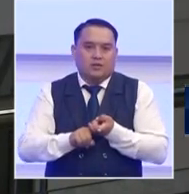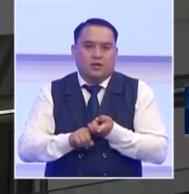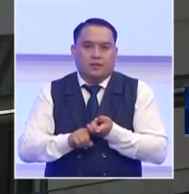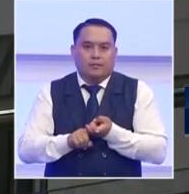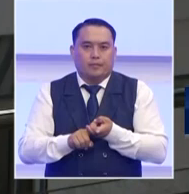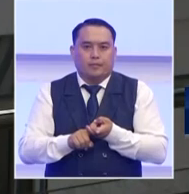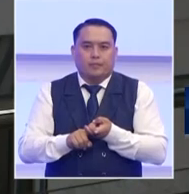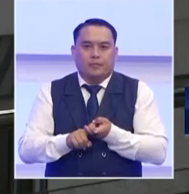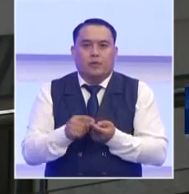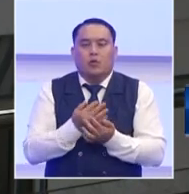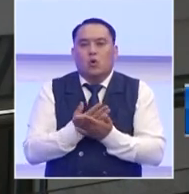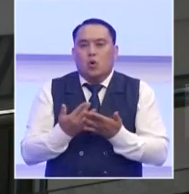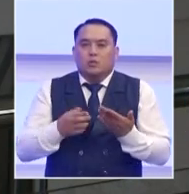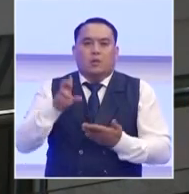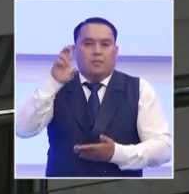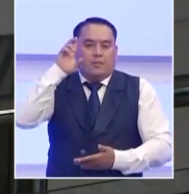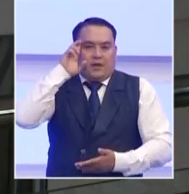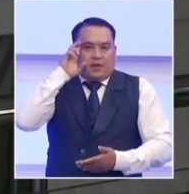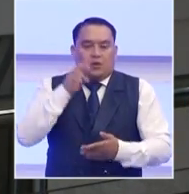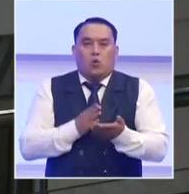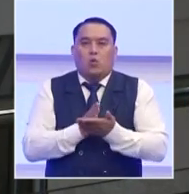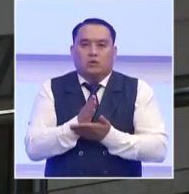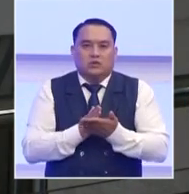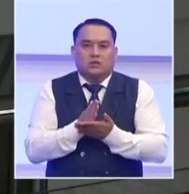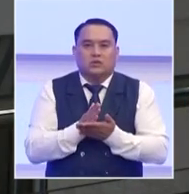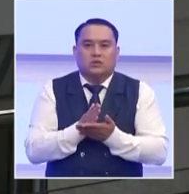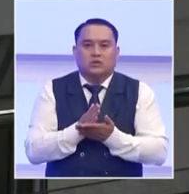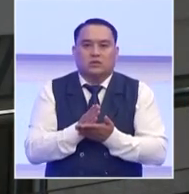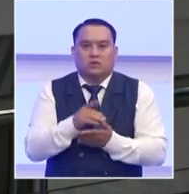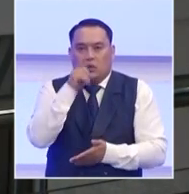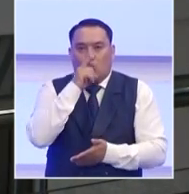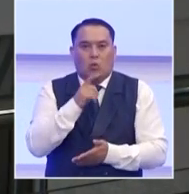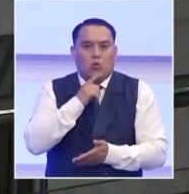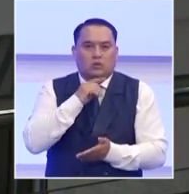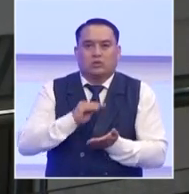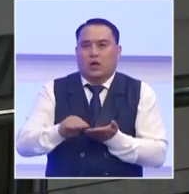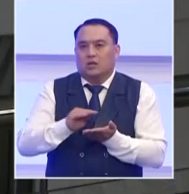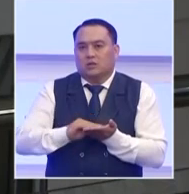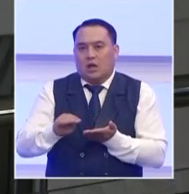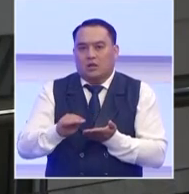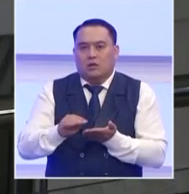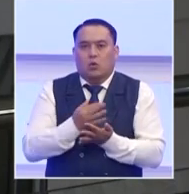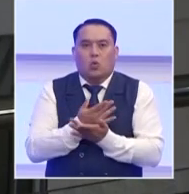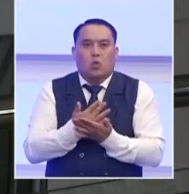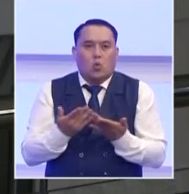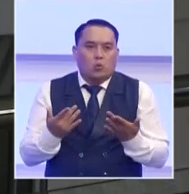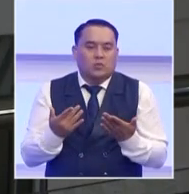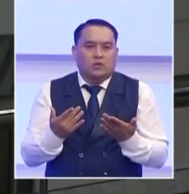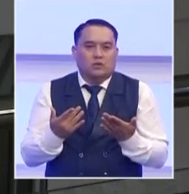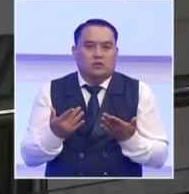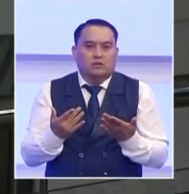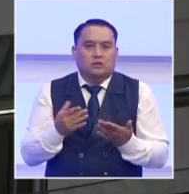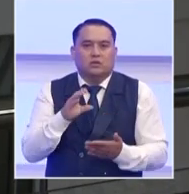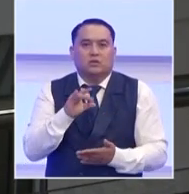Байқасаңыздар, көп деген мемлекеттік органдарда сайт түсініксіз тілде жазылған, көп деген бұл